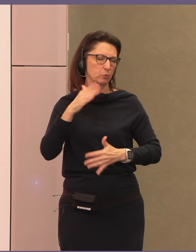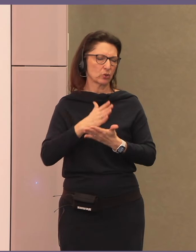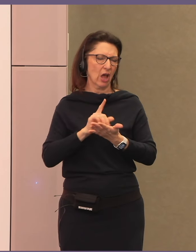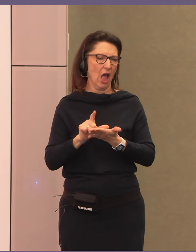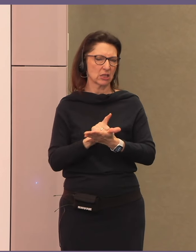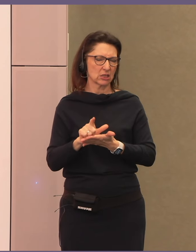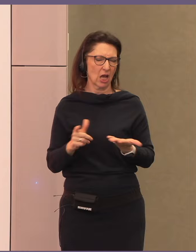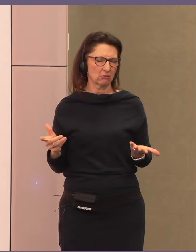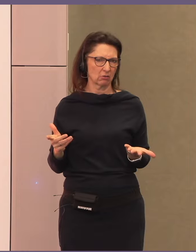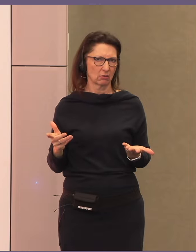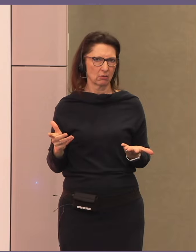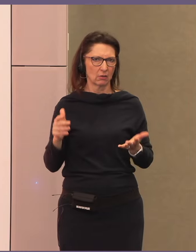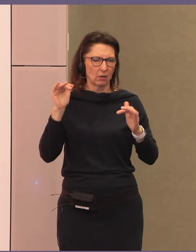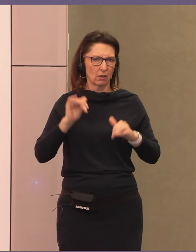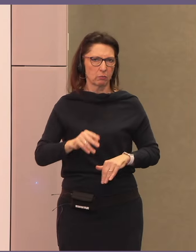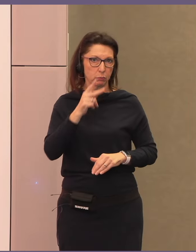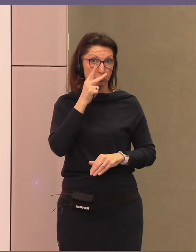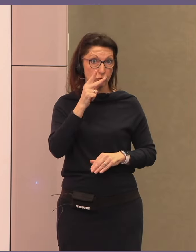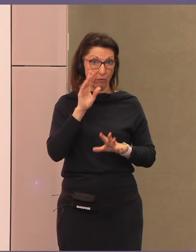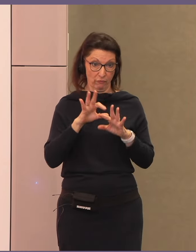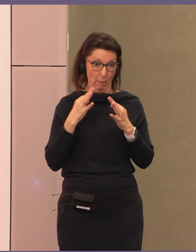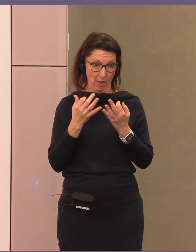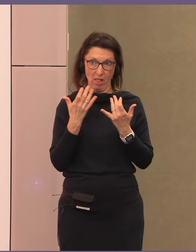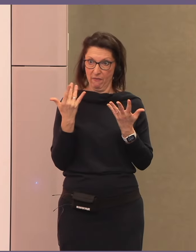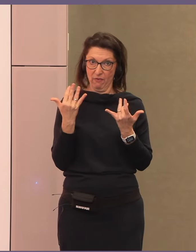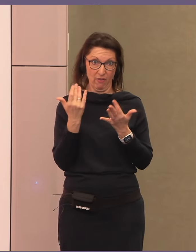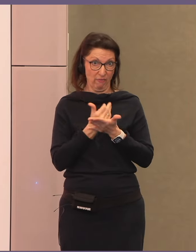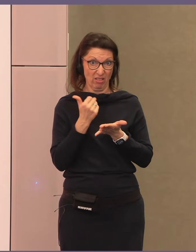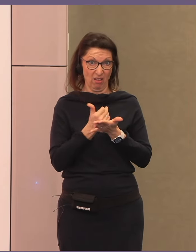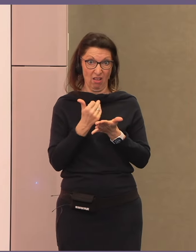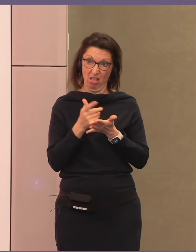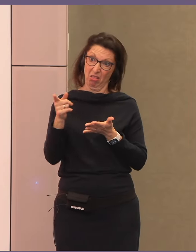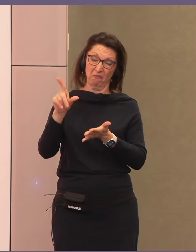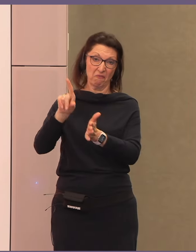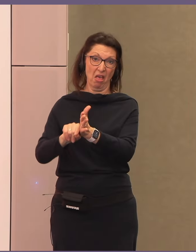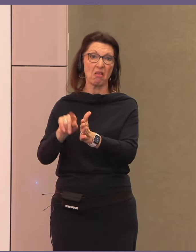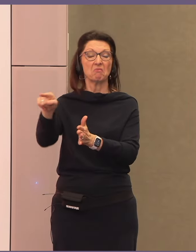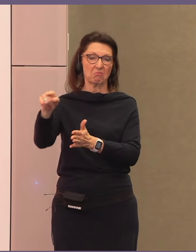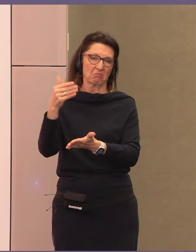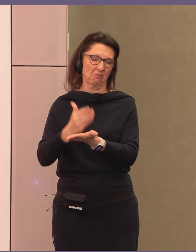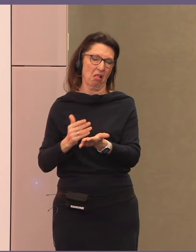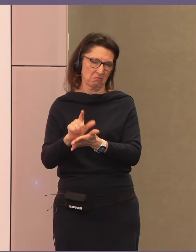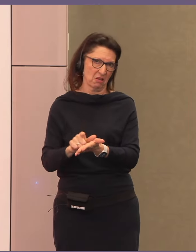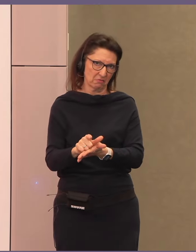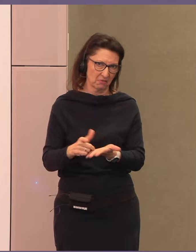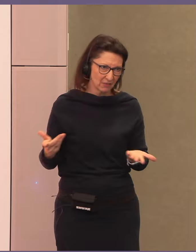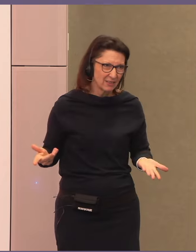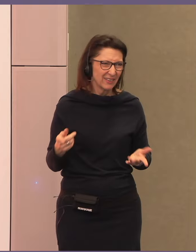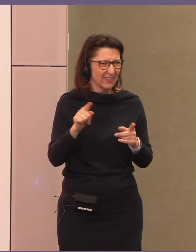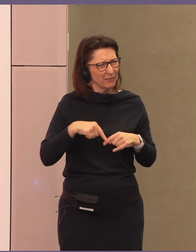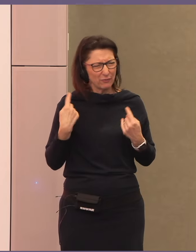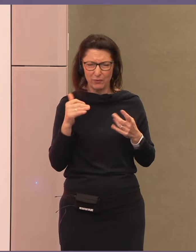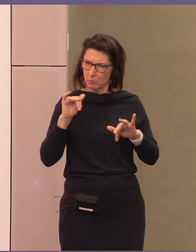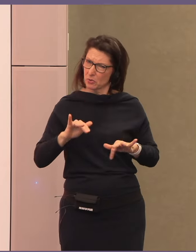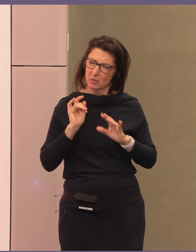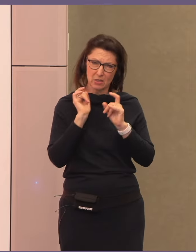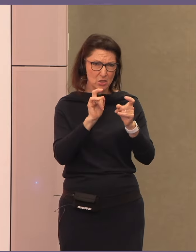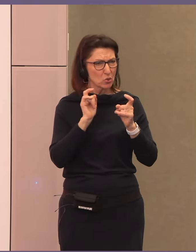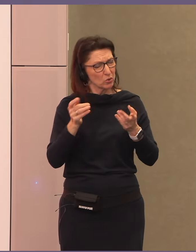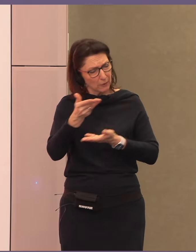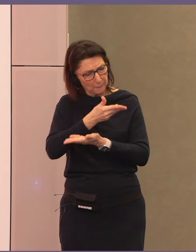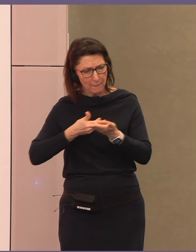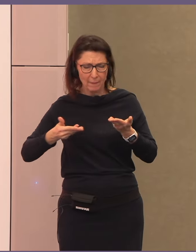der Familiens-Einkommenssituation in vielen Realitäten. Und gleichzeitig haben wir auch Auseinandersetzungen zu führen. Und ich sage es mit aller